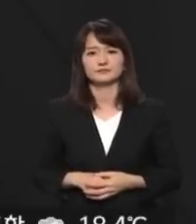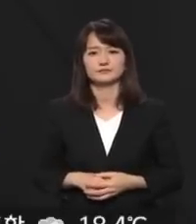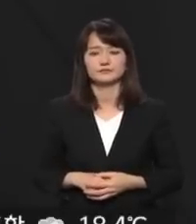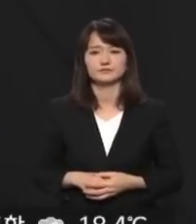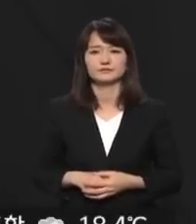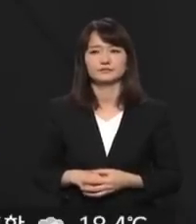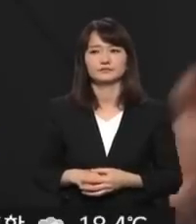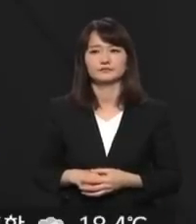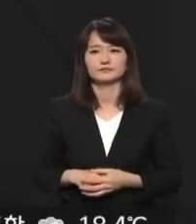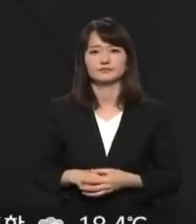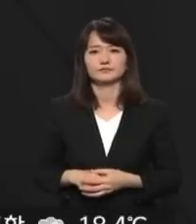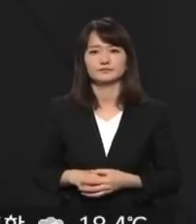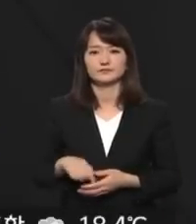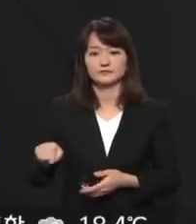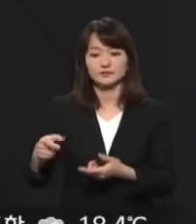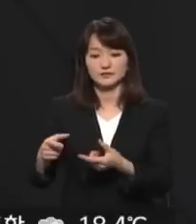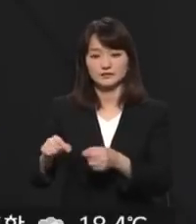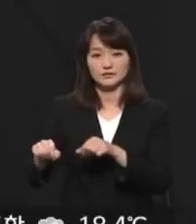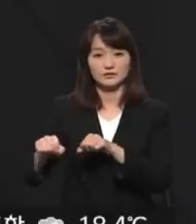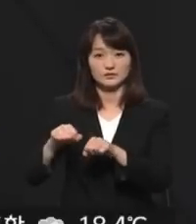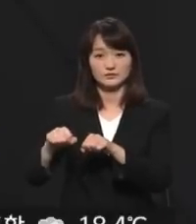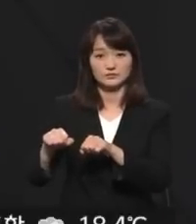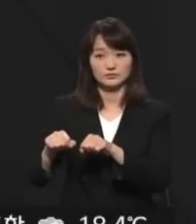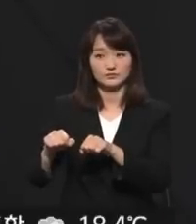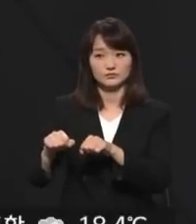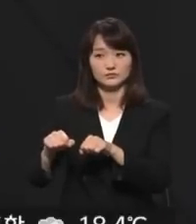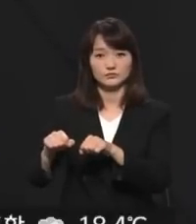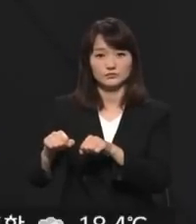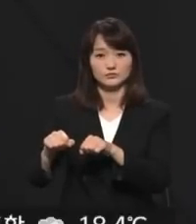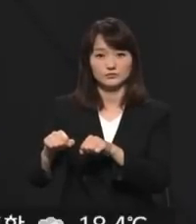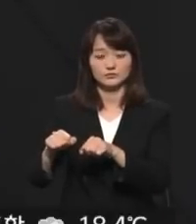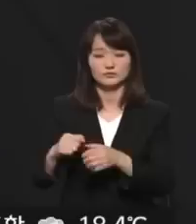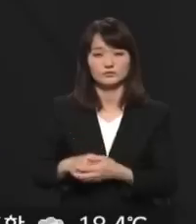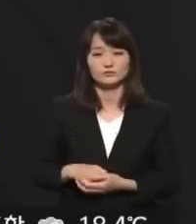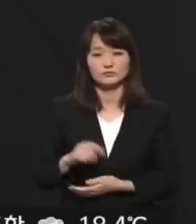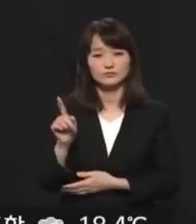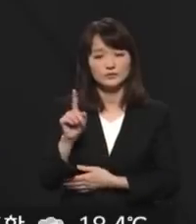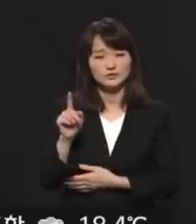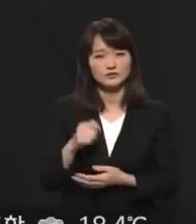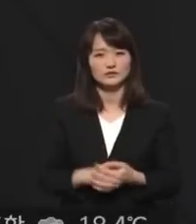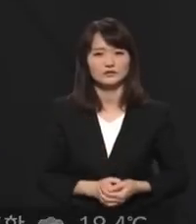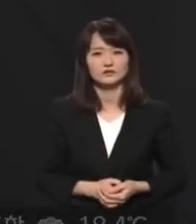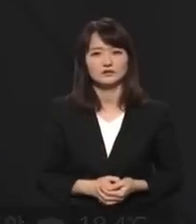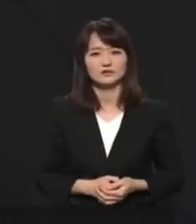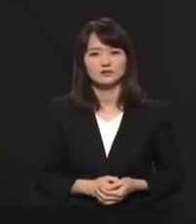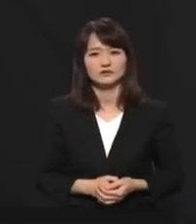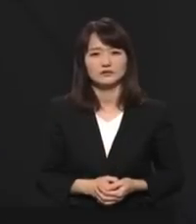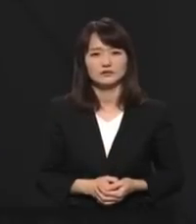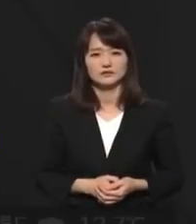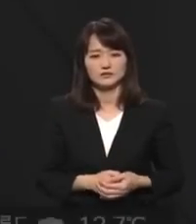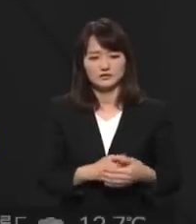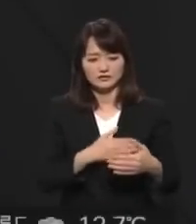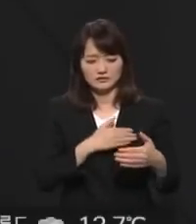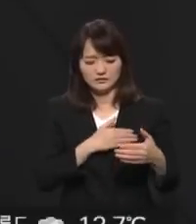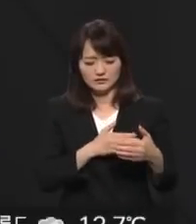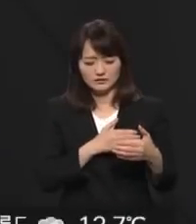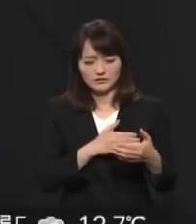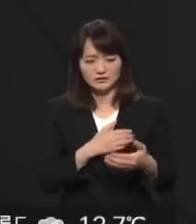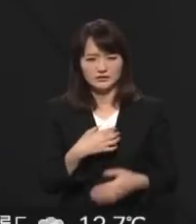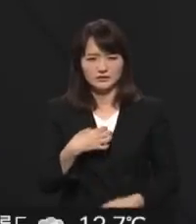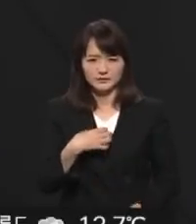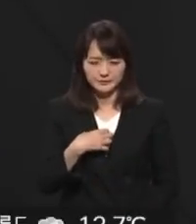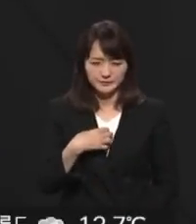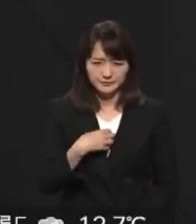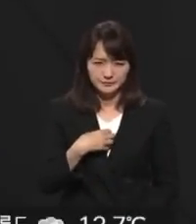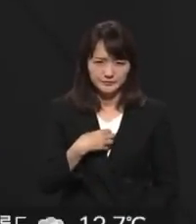것이 대국에는 이게 너무 뭐랄까요 지금 조바심이나 위기감이나 이런 것들이